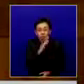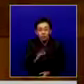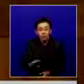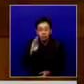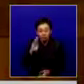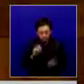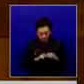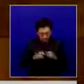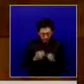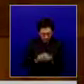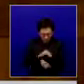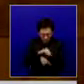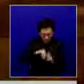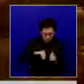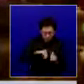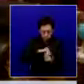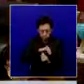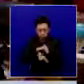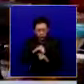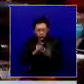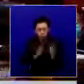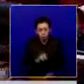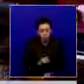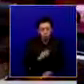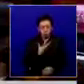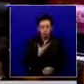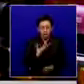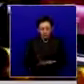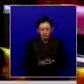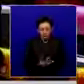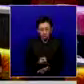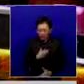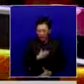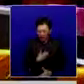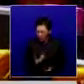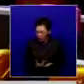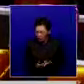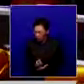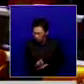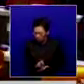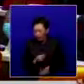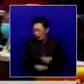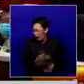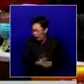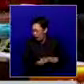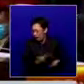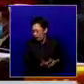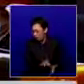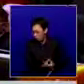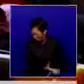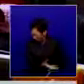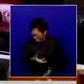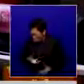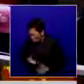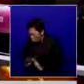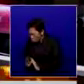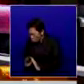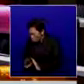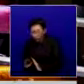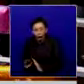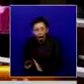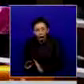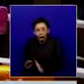ซิสมีวิกฤตการณ์คนตกใจจะถือเงินสดถ่ายถอนไอ้ที่มันถึงเวลาถ่ายถอนแล้วหาใหม่เข้ามา